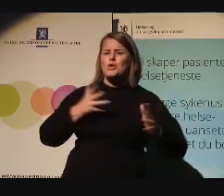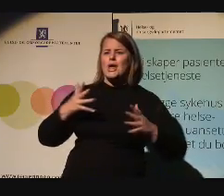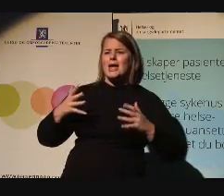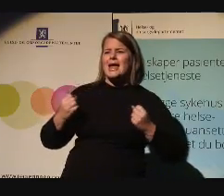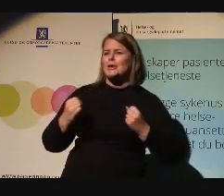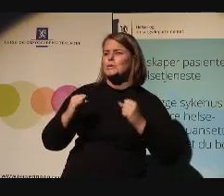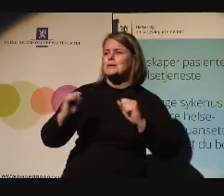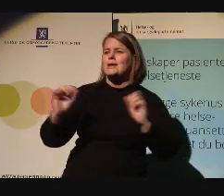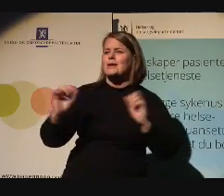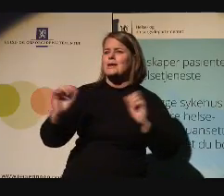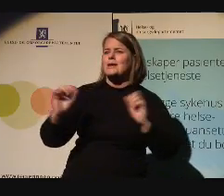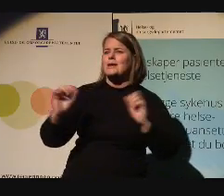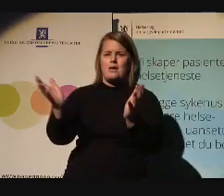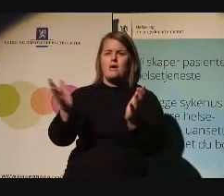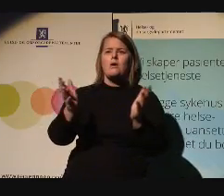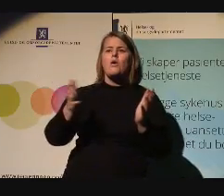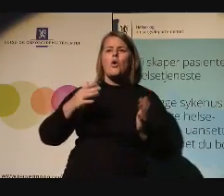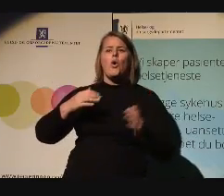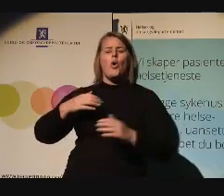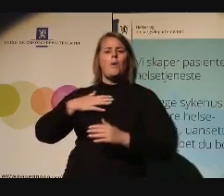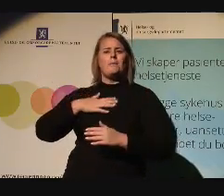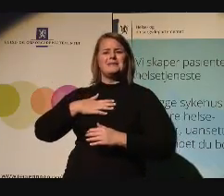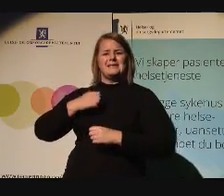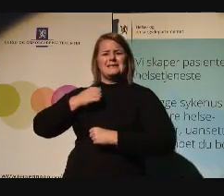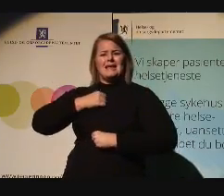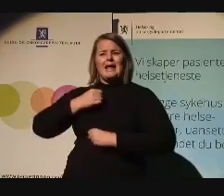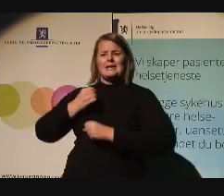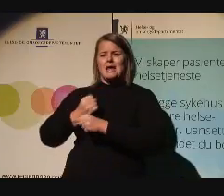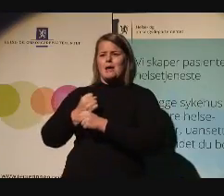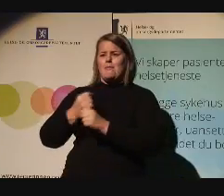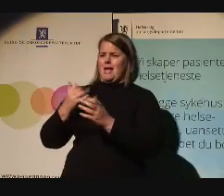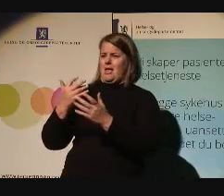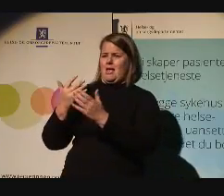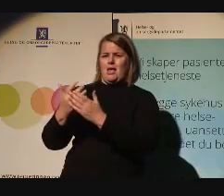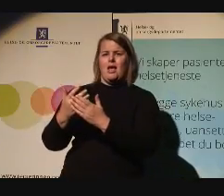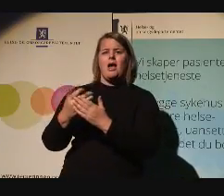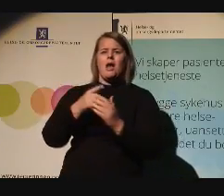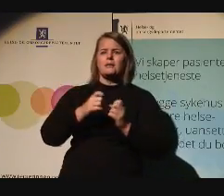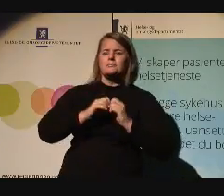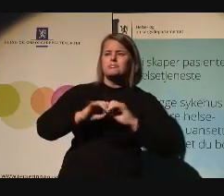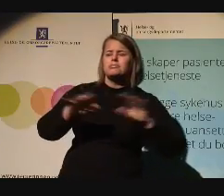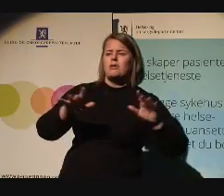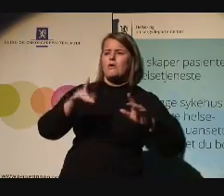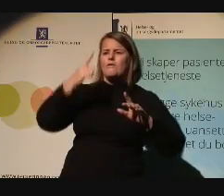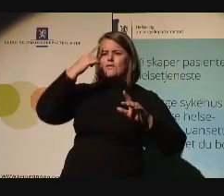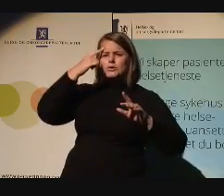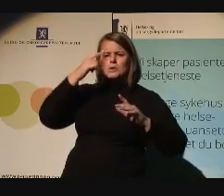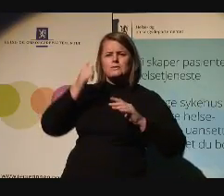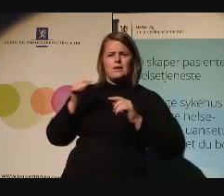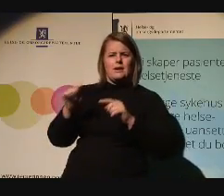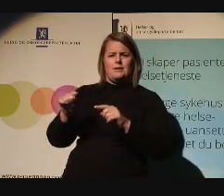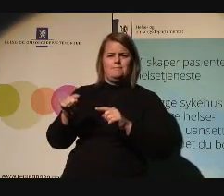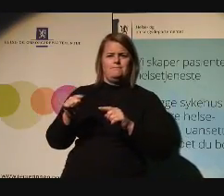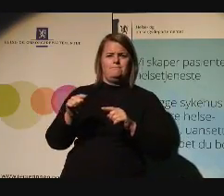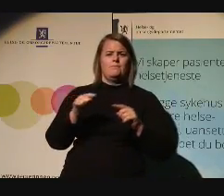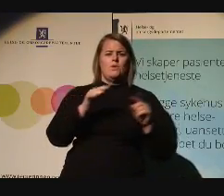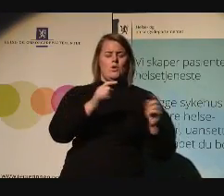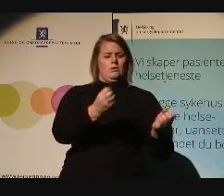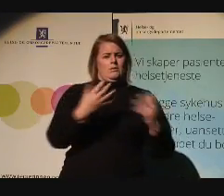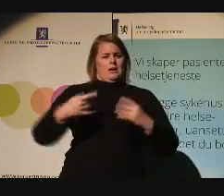og forståelse for pasientsikkerhetsarbeidet gjennom mange år. Hun har imponert juryen